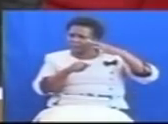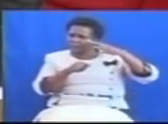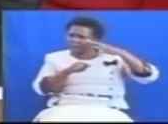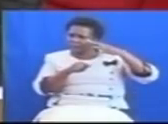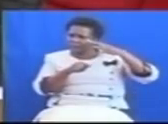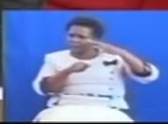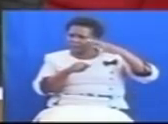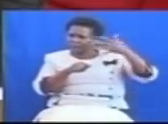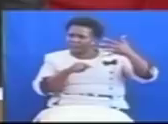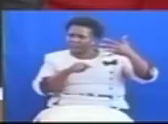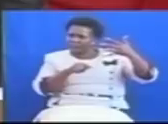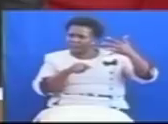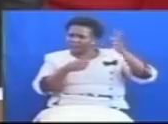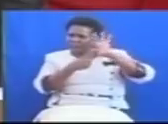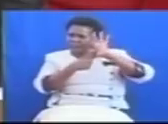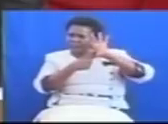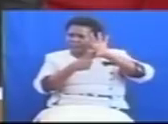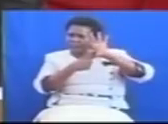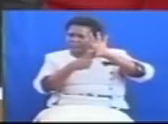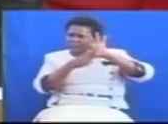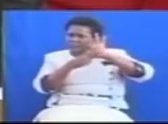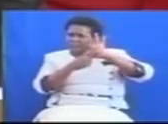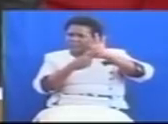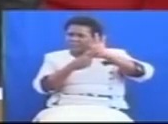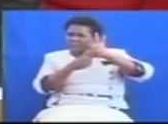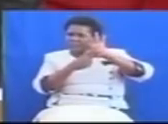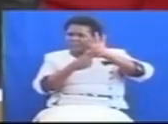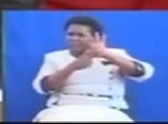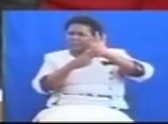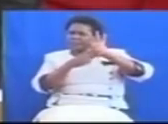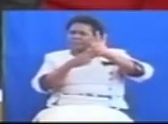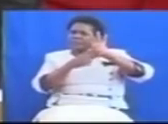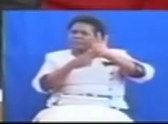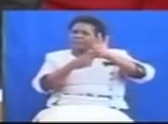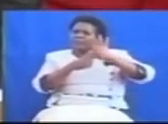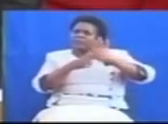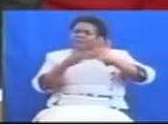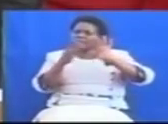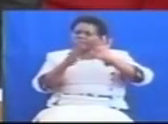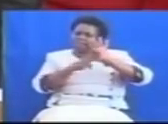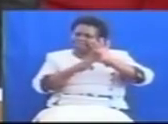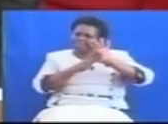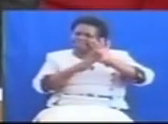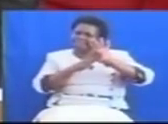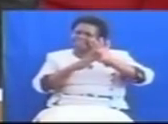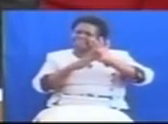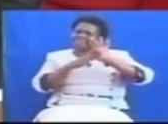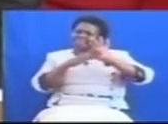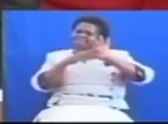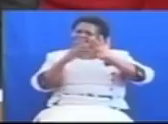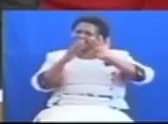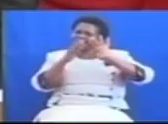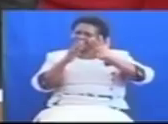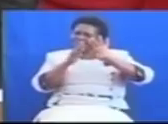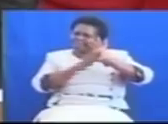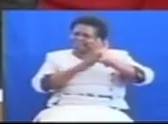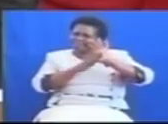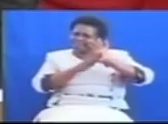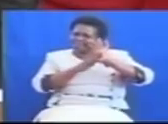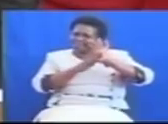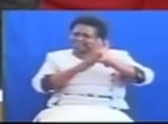wananchi, kata ya Tindiga kati ya Mauzi Estate na Narco na wananchi, lakini pia kata ya Kisanga, Kisanga Estate